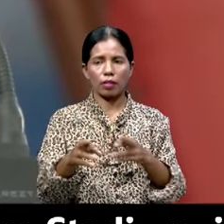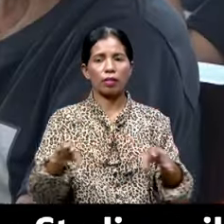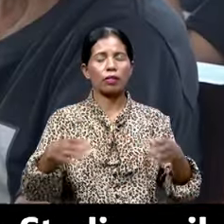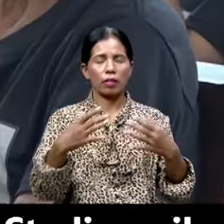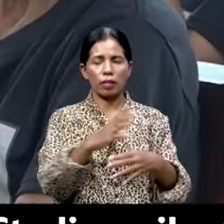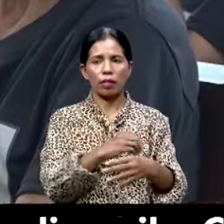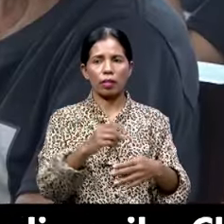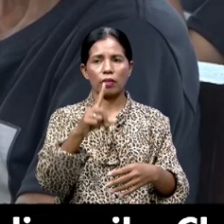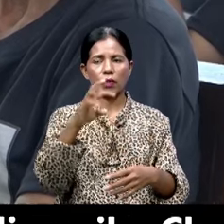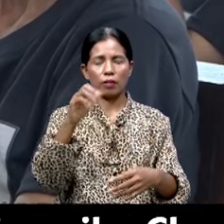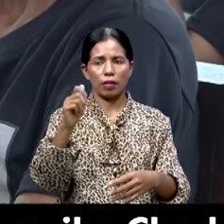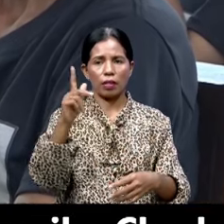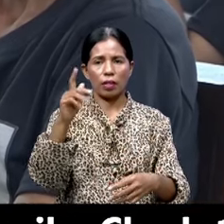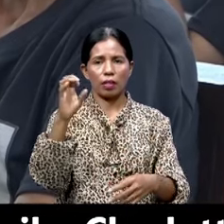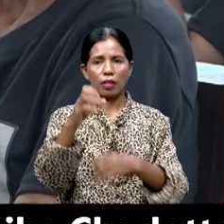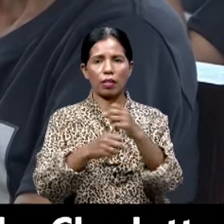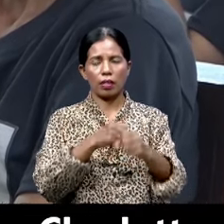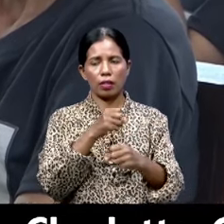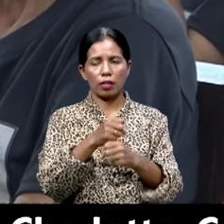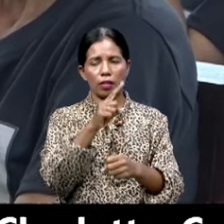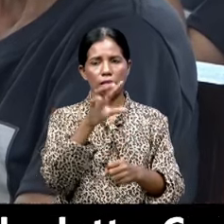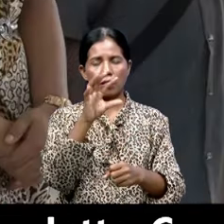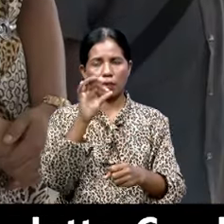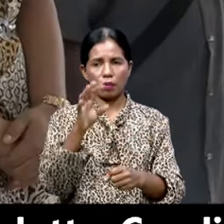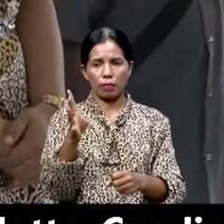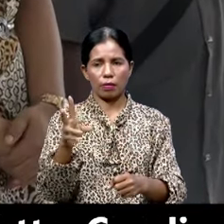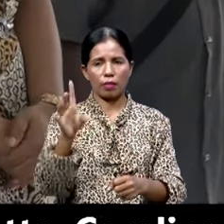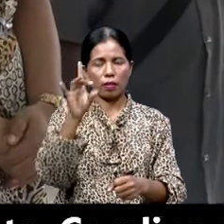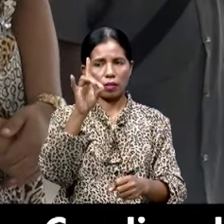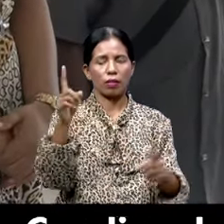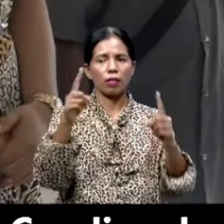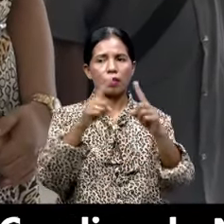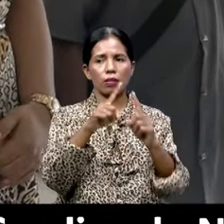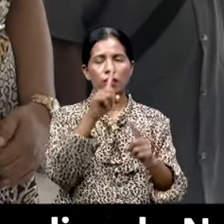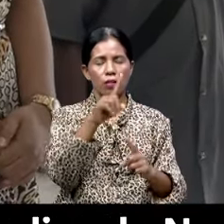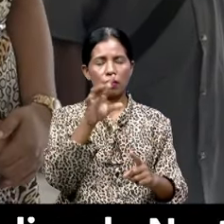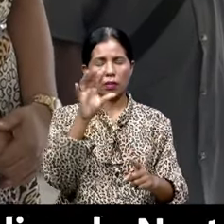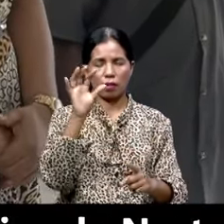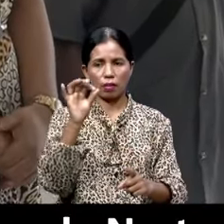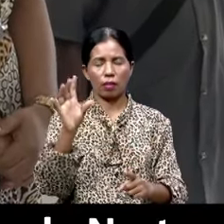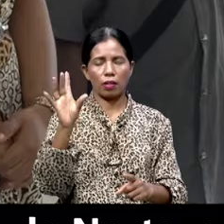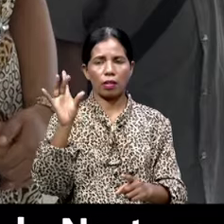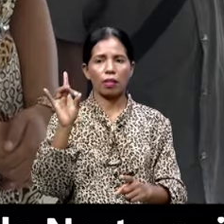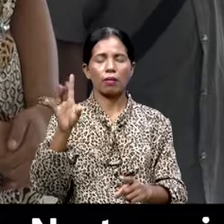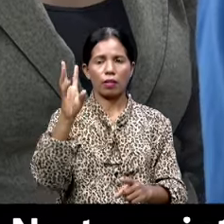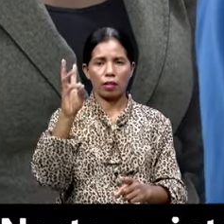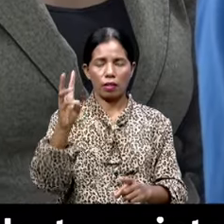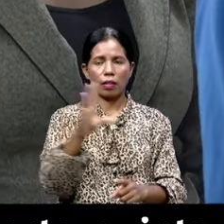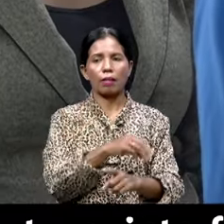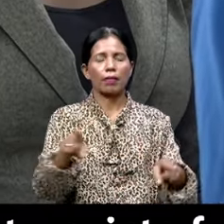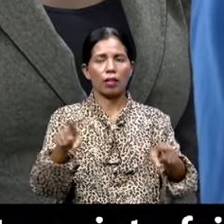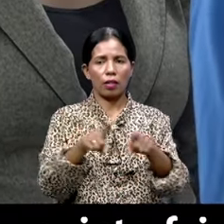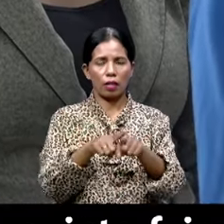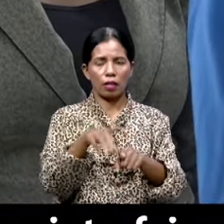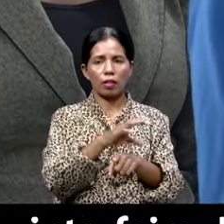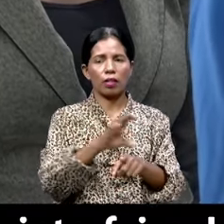region Vivake ia tinan riun ida atu sia hat no lores sin walu to riun ida atu sia walu no lores sinen. Saudoso no dar